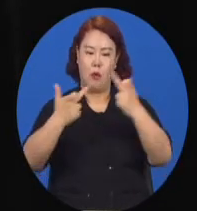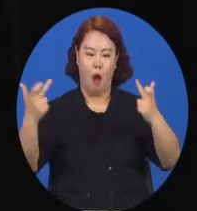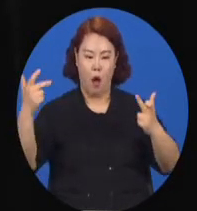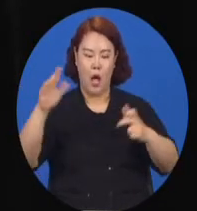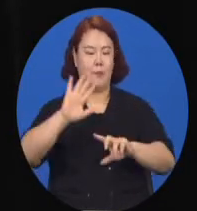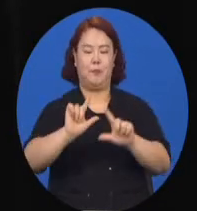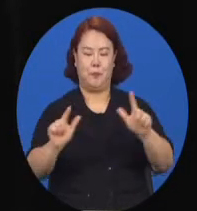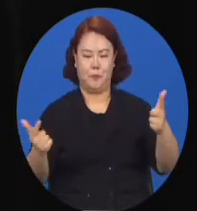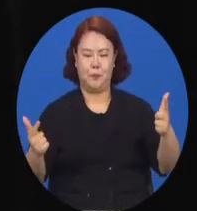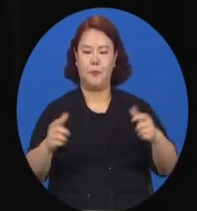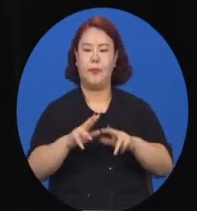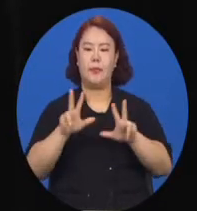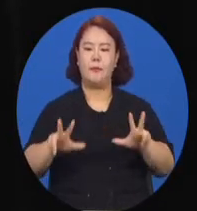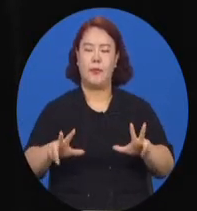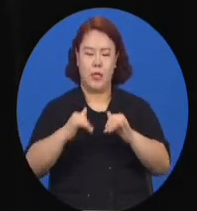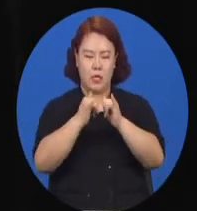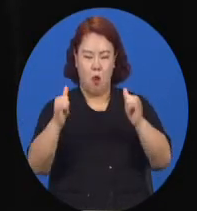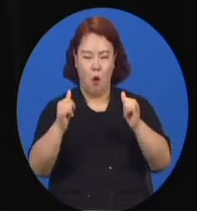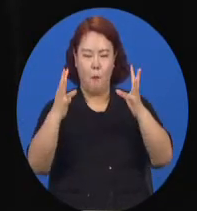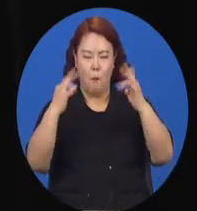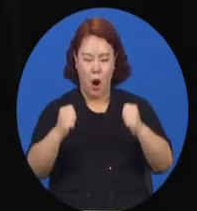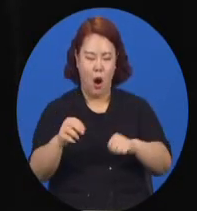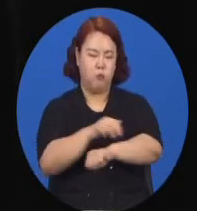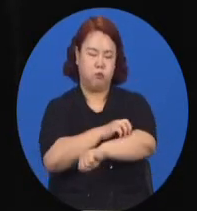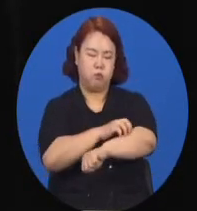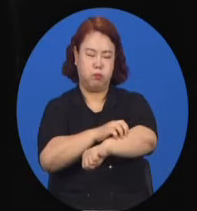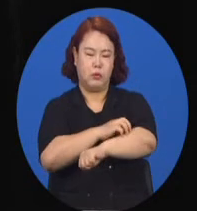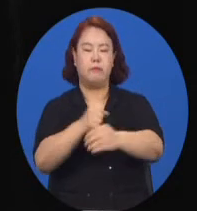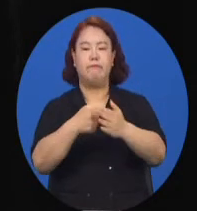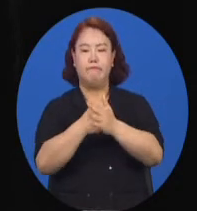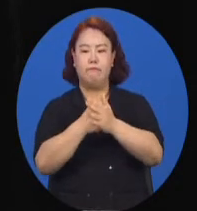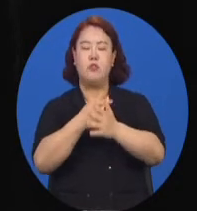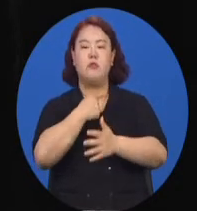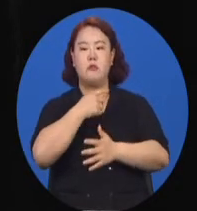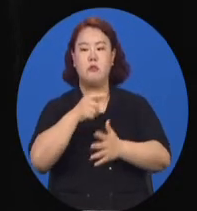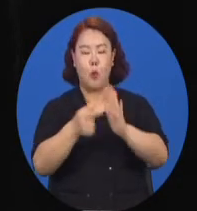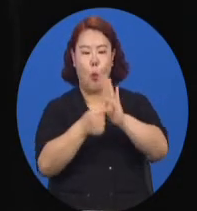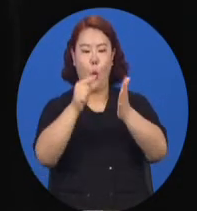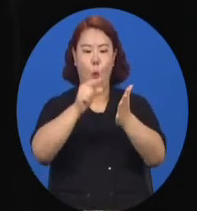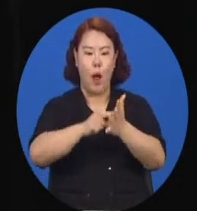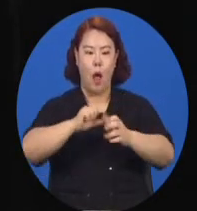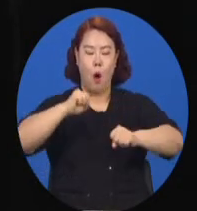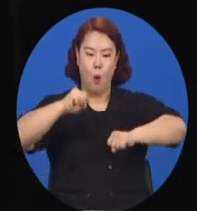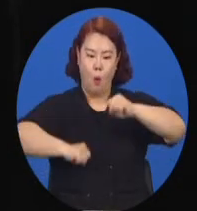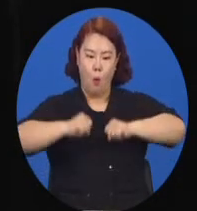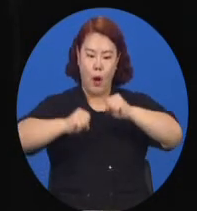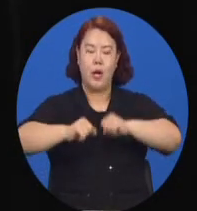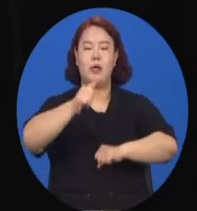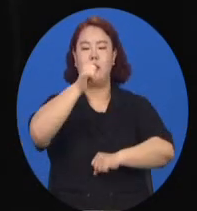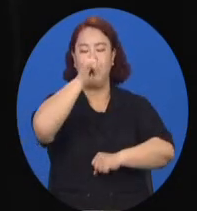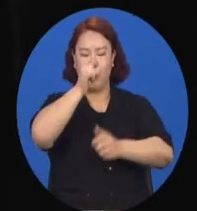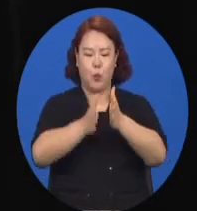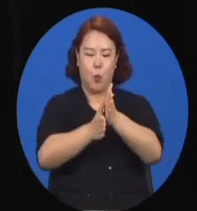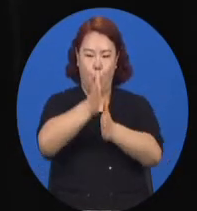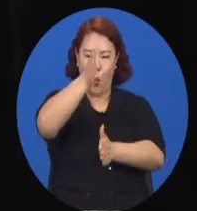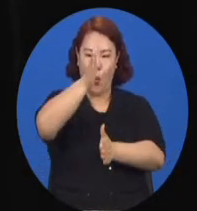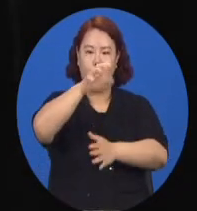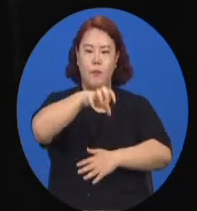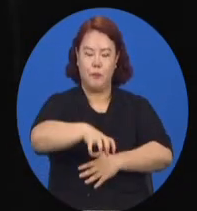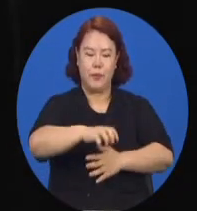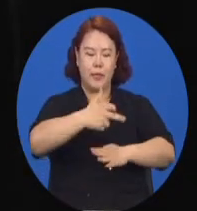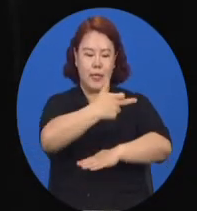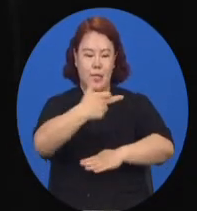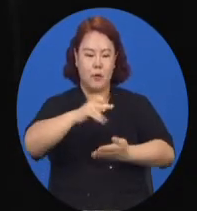아닙니다. 이제는 사람으로 인하여 불편을 겪을 정도로 생동감 넘치고 활력 있는 도시로